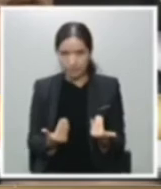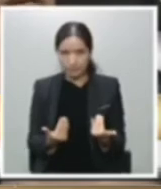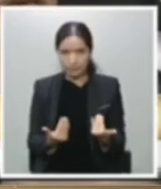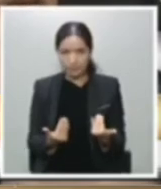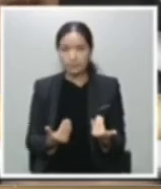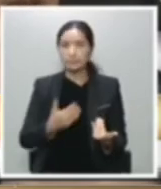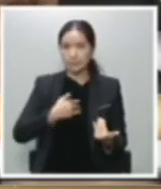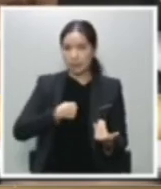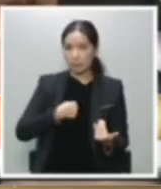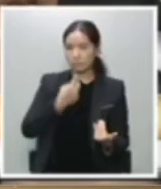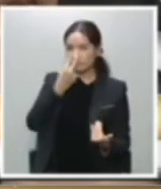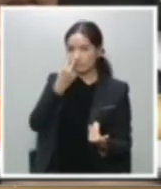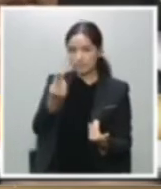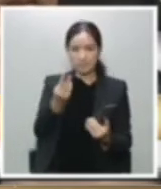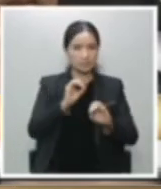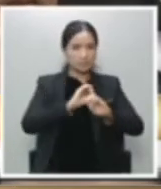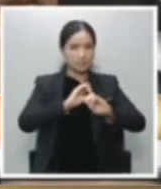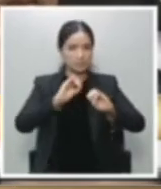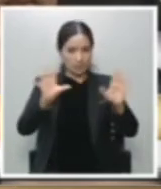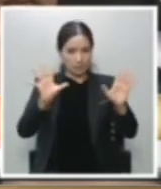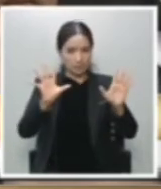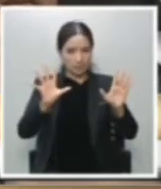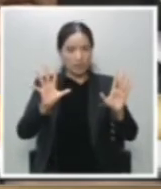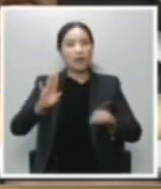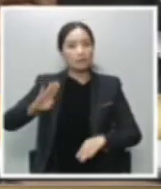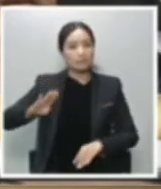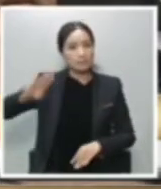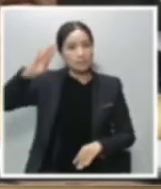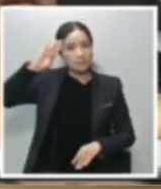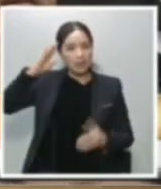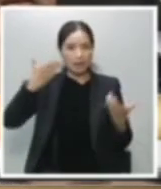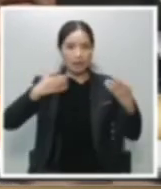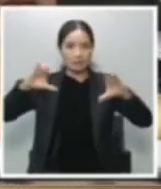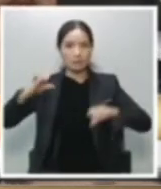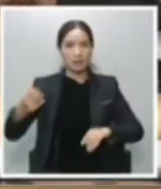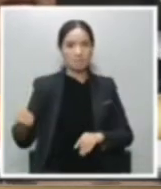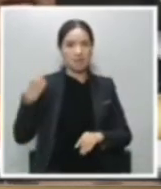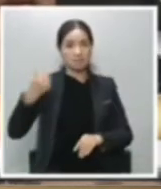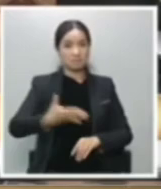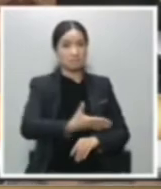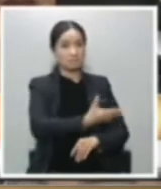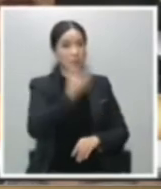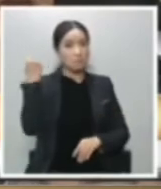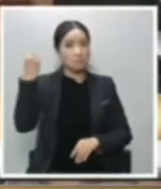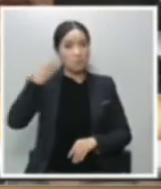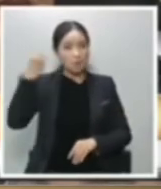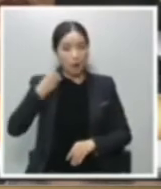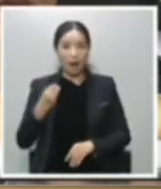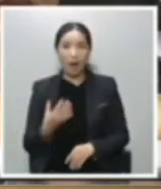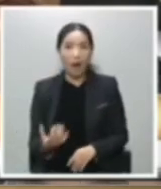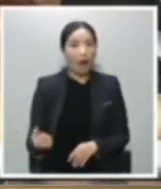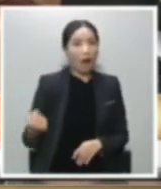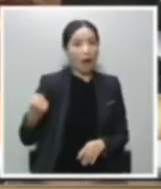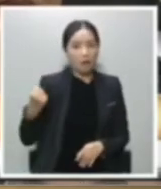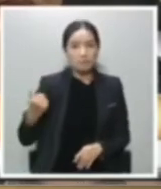เราเห็นชัดๆว่ายิ่งมีการปฏิวัติรัฐประหารบ่อยๆนะครับคนที่จะได้อำนาจคนที่จะ